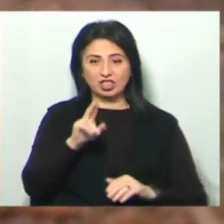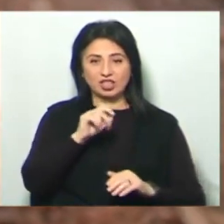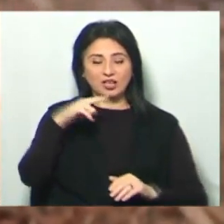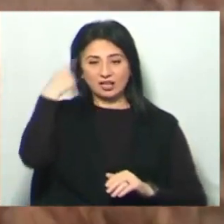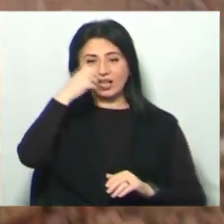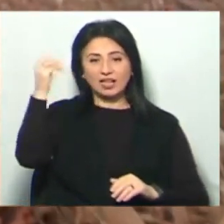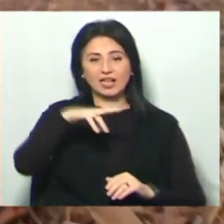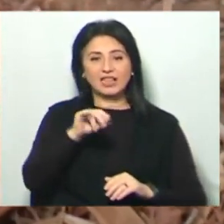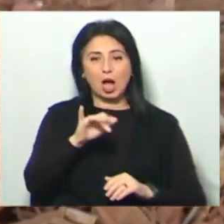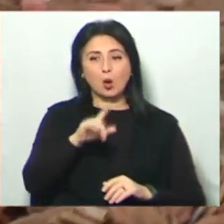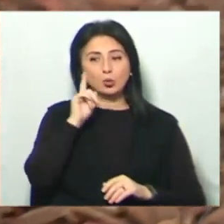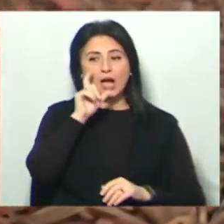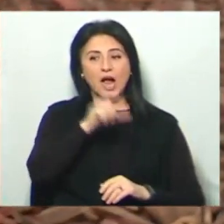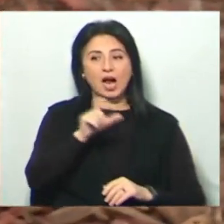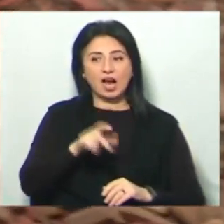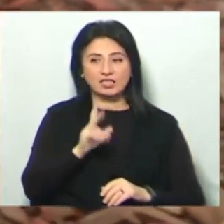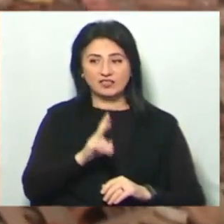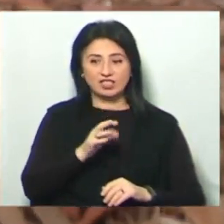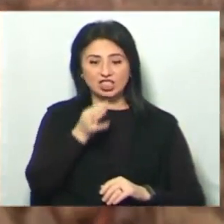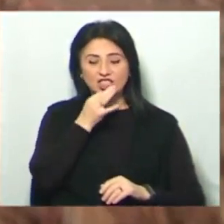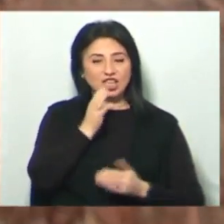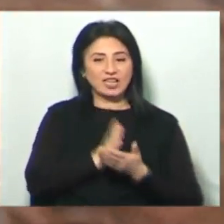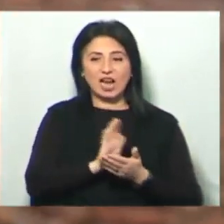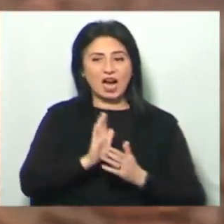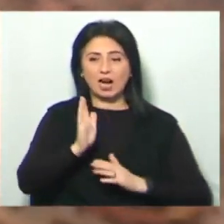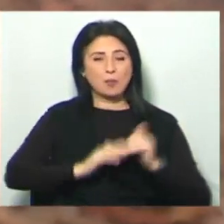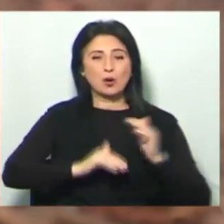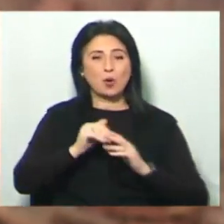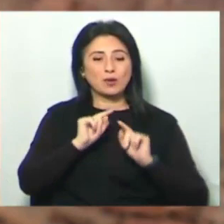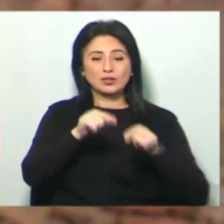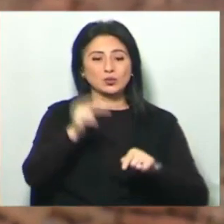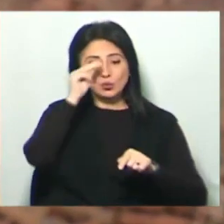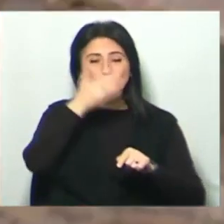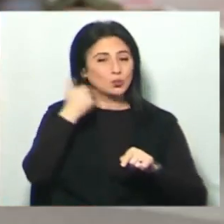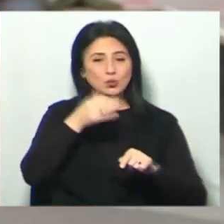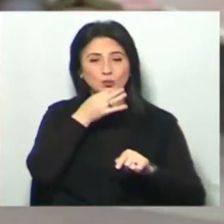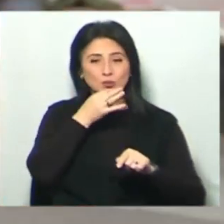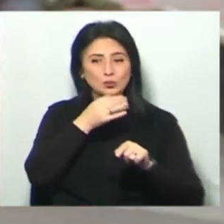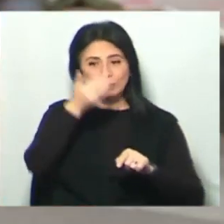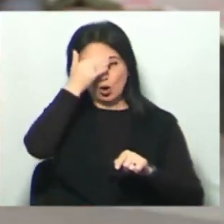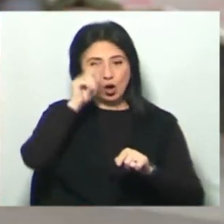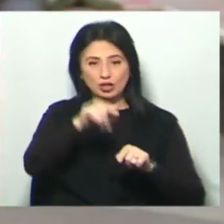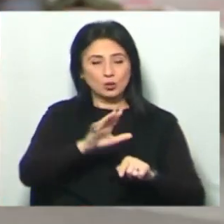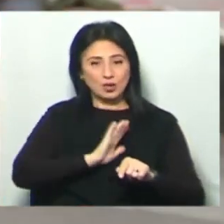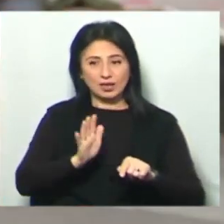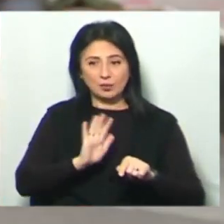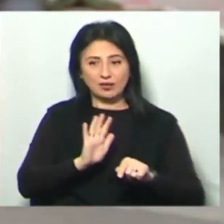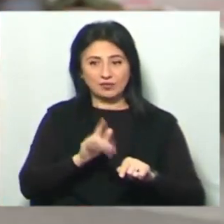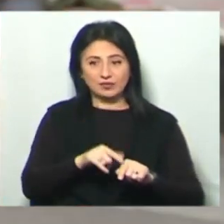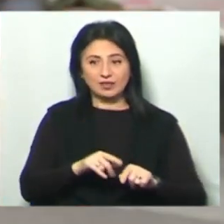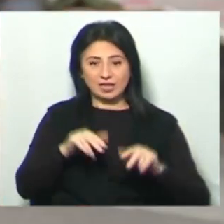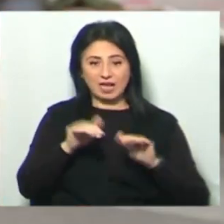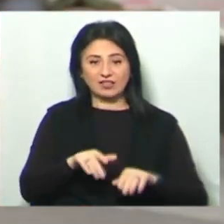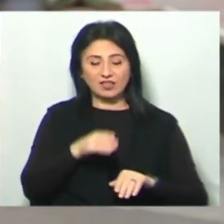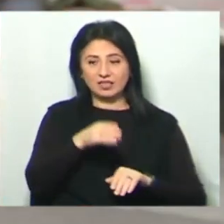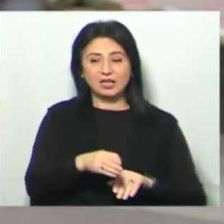სინდრომის მქონე ახალგაზრდები, რომლებიც ჯერ არ არიან პროფესიულ სწავლებაში ჩართულები და არ მიუღიათ პროფესიულ